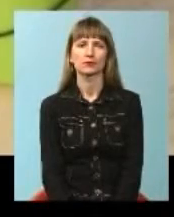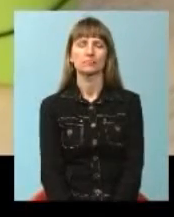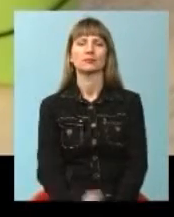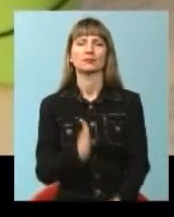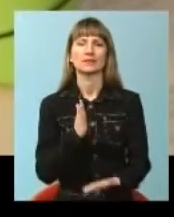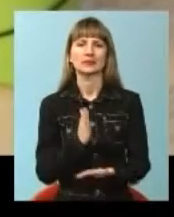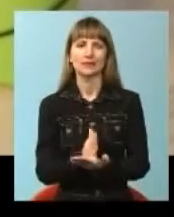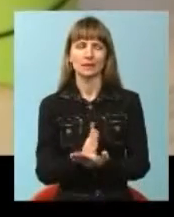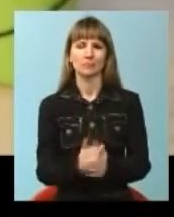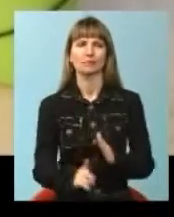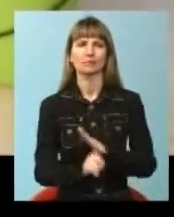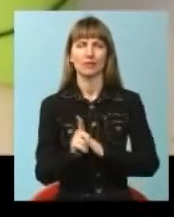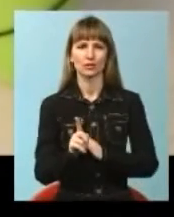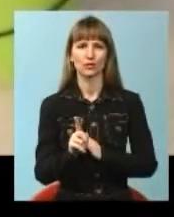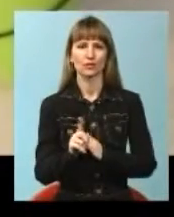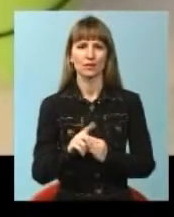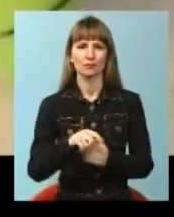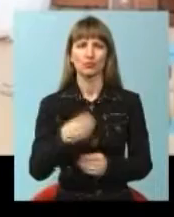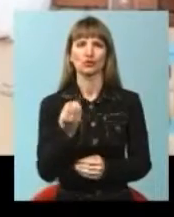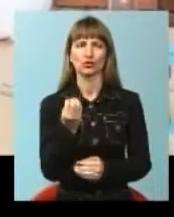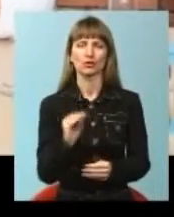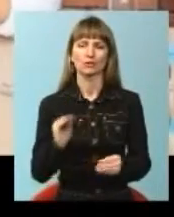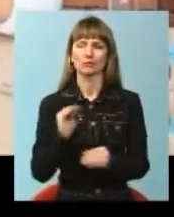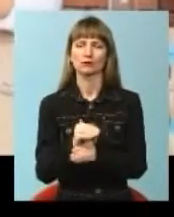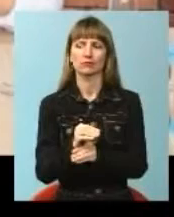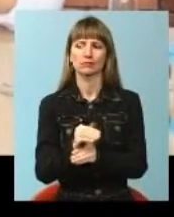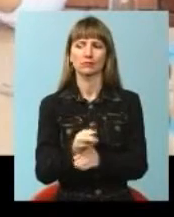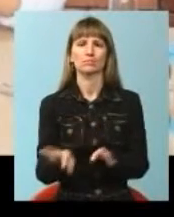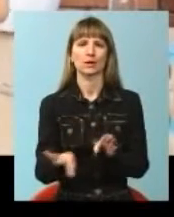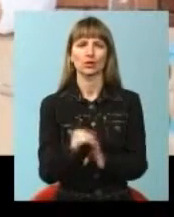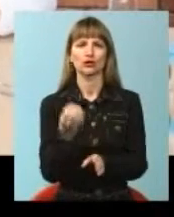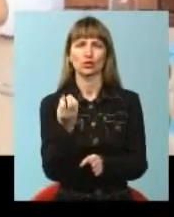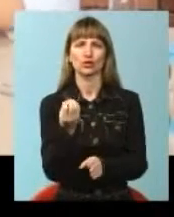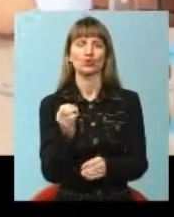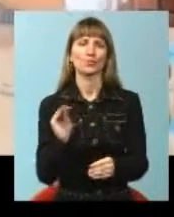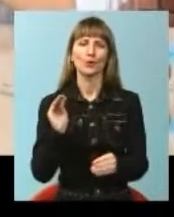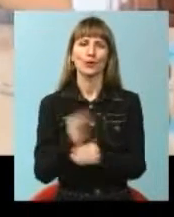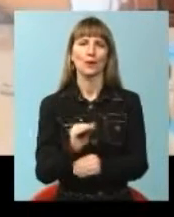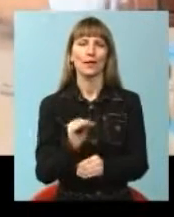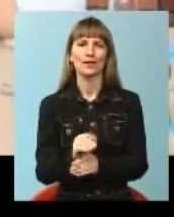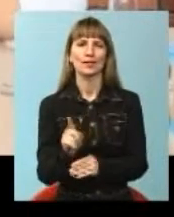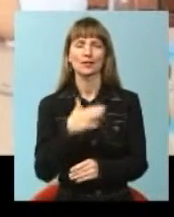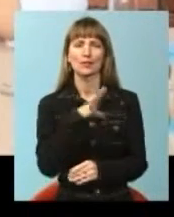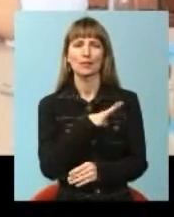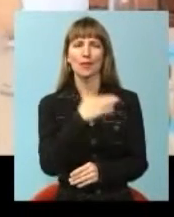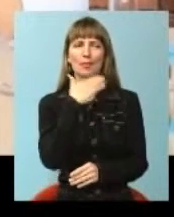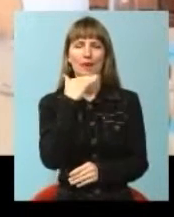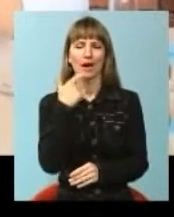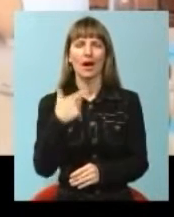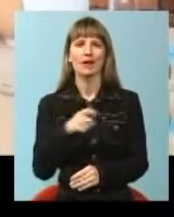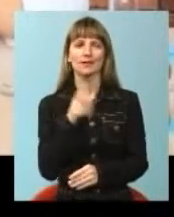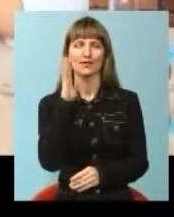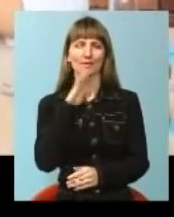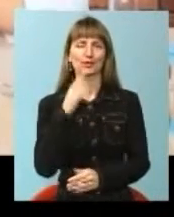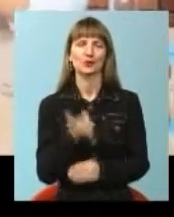Є, пішла реакція. Давай ще трошки, ще. Дуже добре, ще можна, ще. Ми ж полюбляємо, щоб було багато газованої